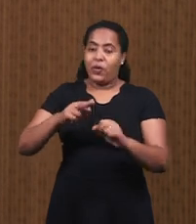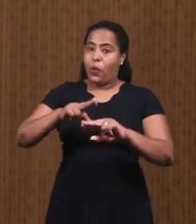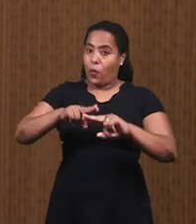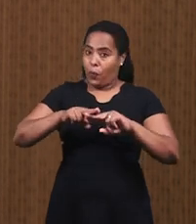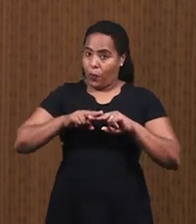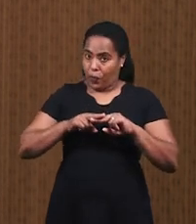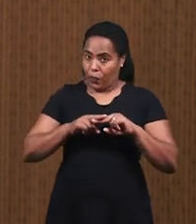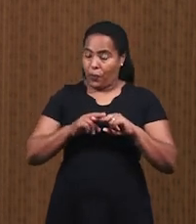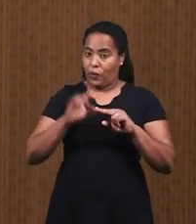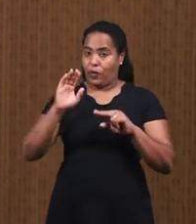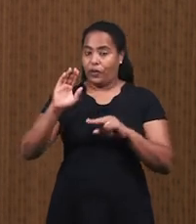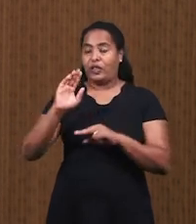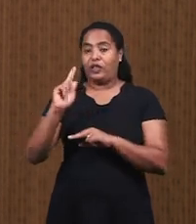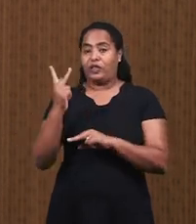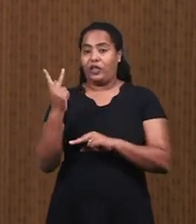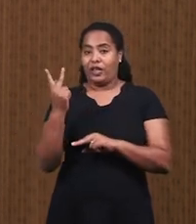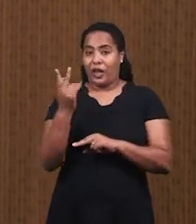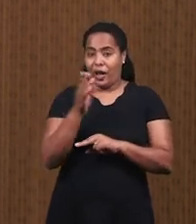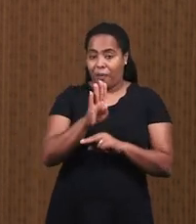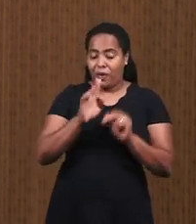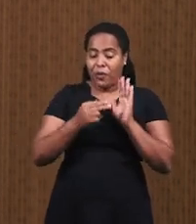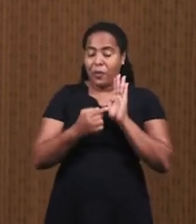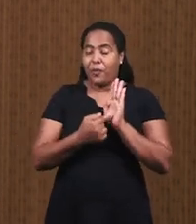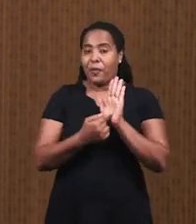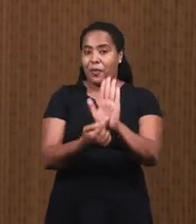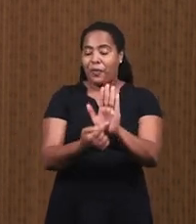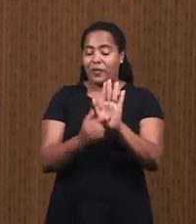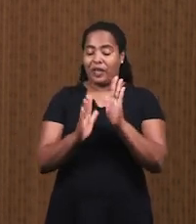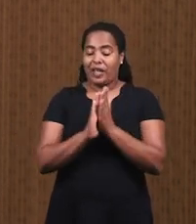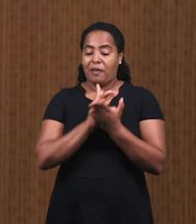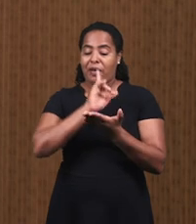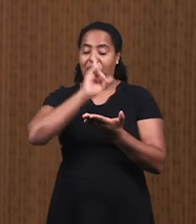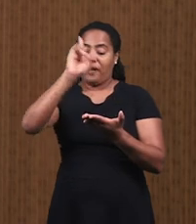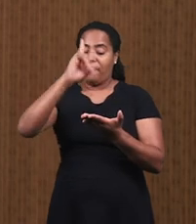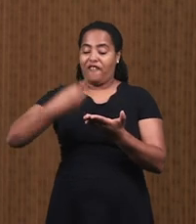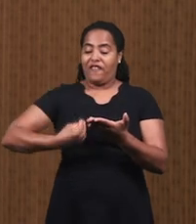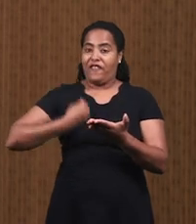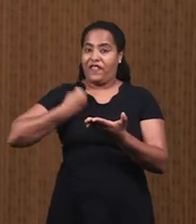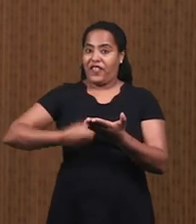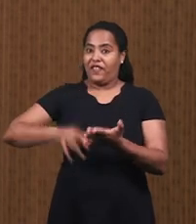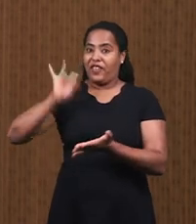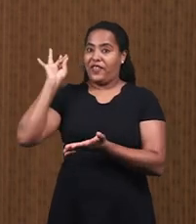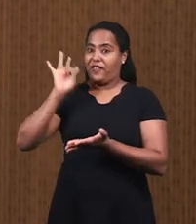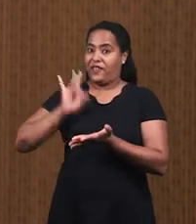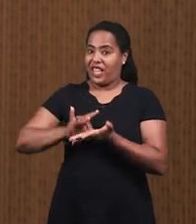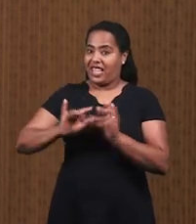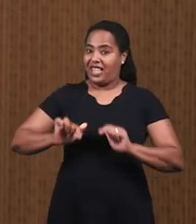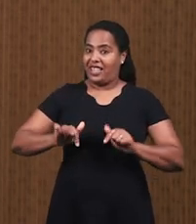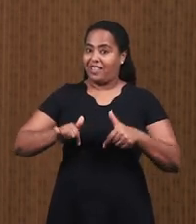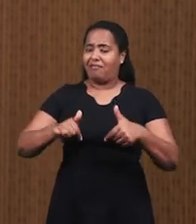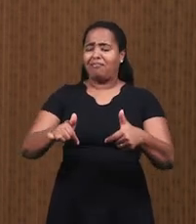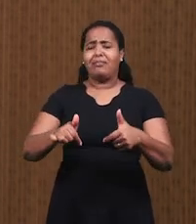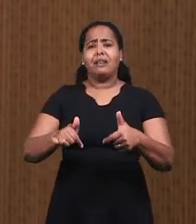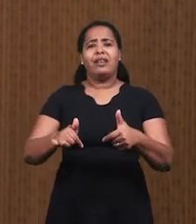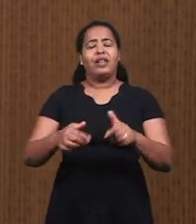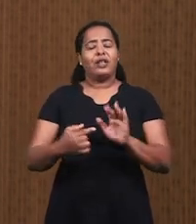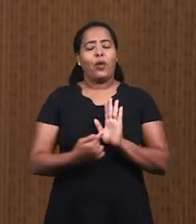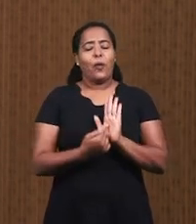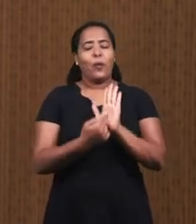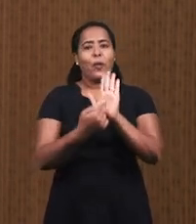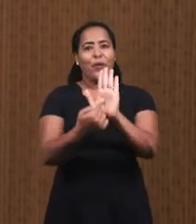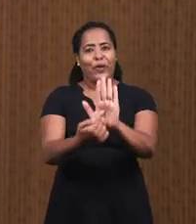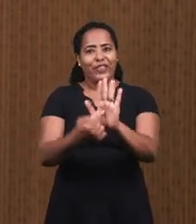Духом Святым. Поэтому послание к евреям говорит, что Слово Божие, оно живо и действенно. Он пишет